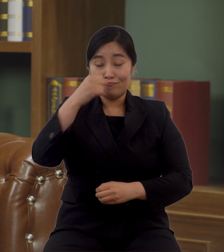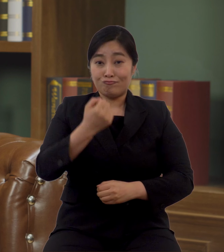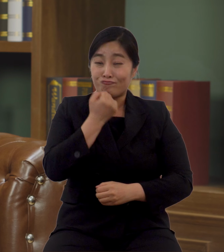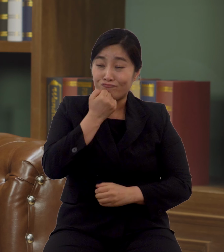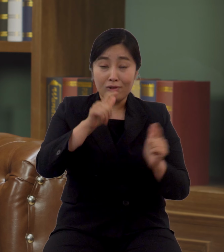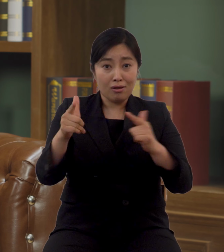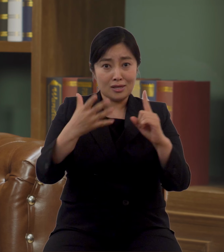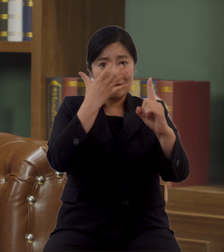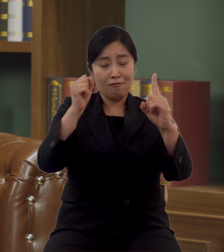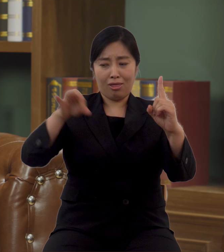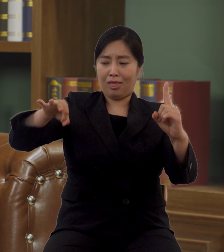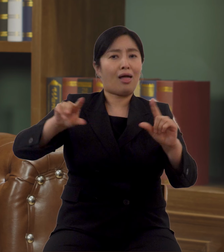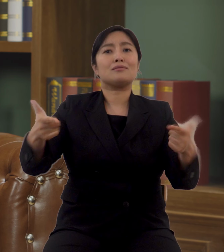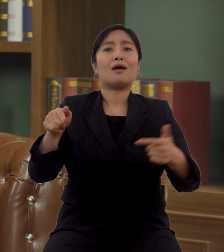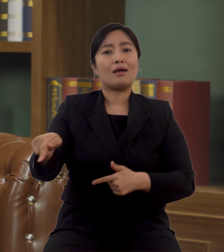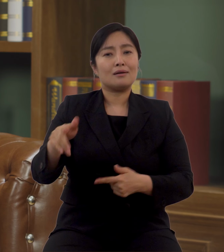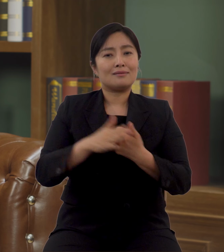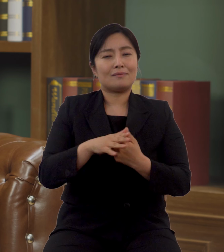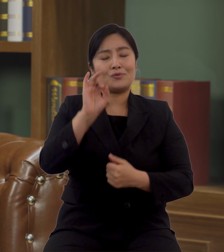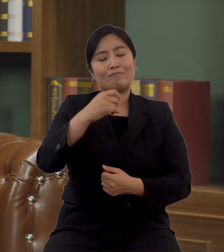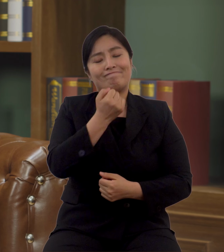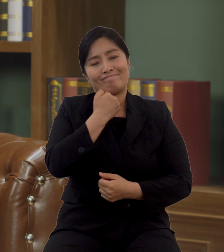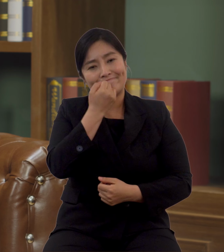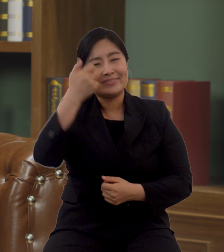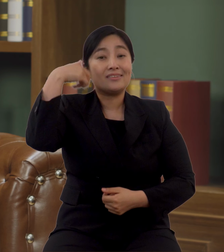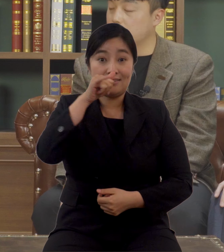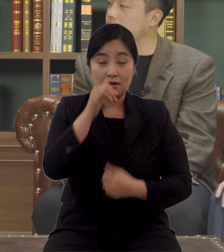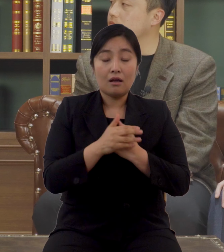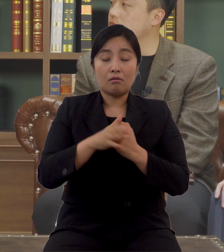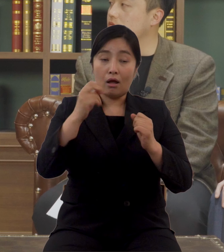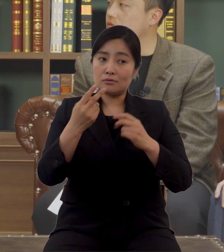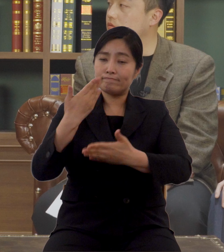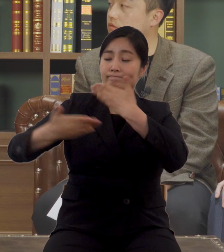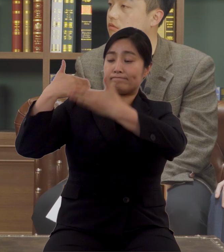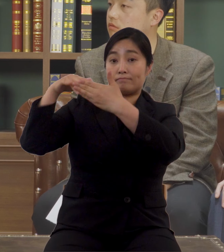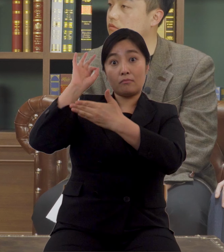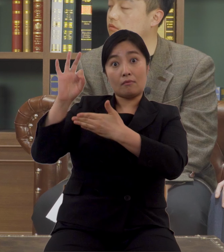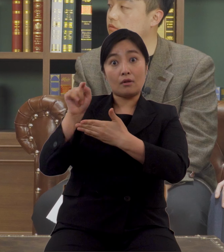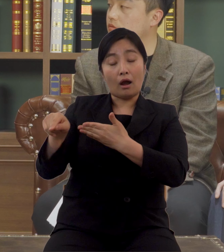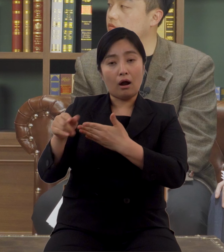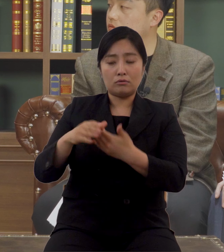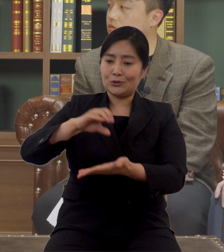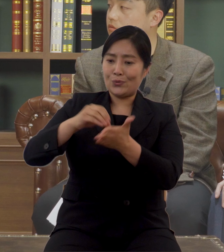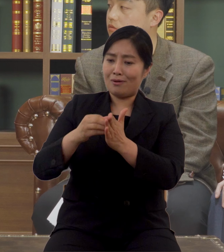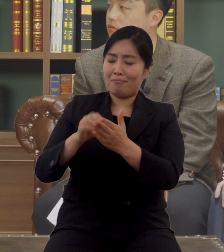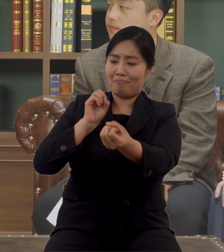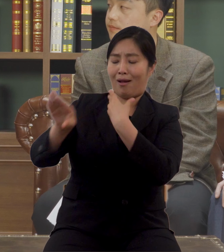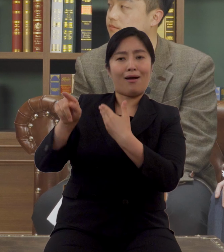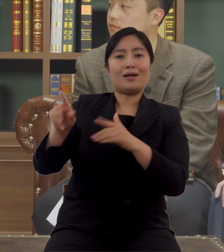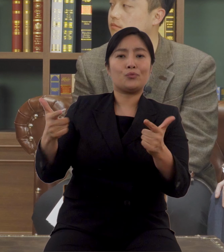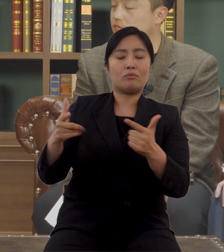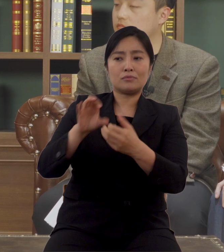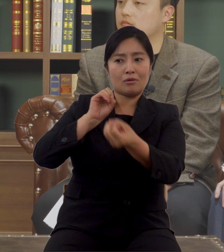웃기에는 그 1억이 쉬운 돈은 아니기도 해서 씁쓸함도 있었습니다. 지금 다시 돌이켜서 생각해봐도 적절하지